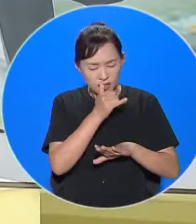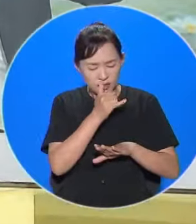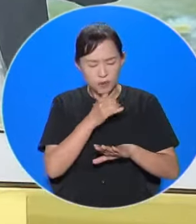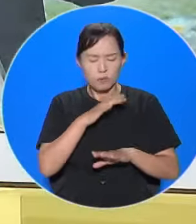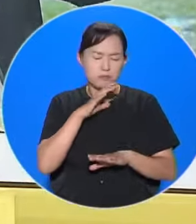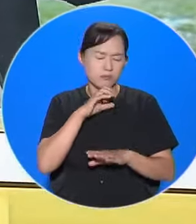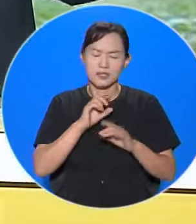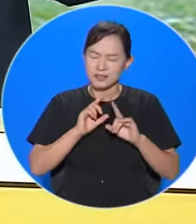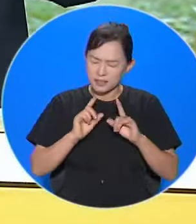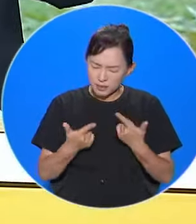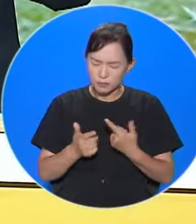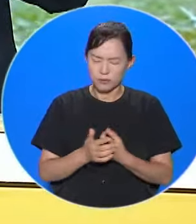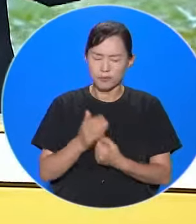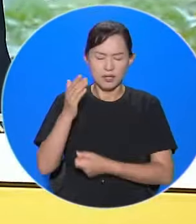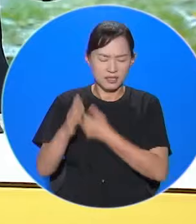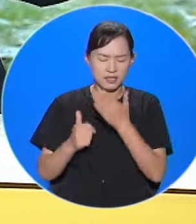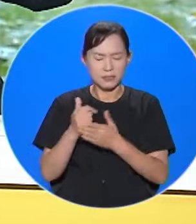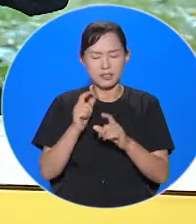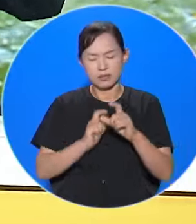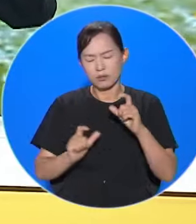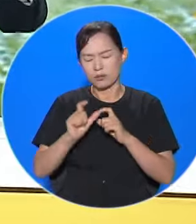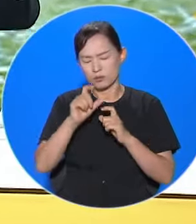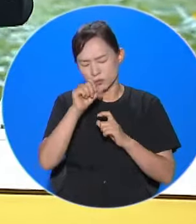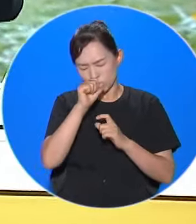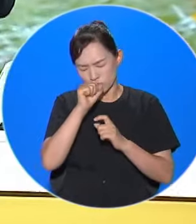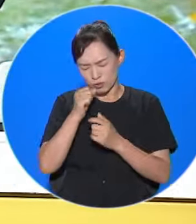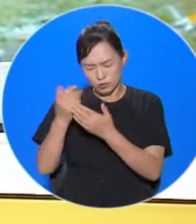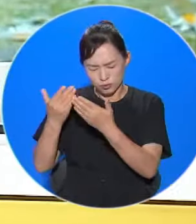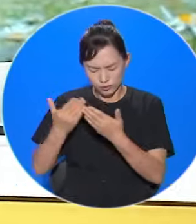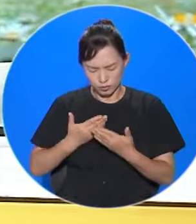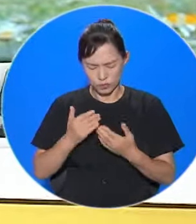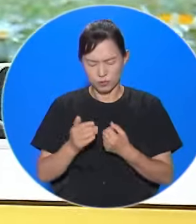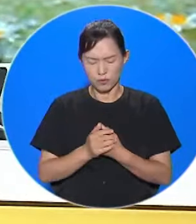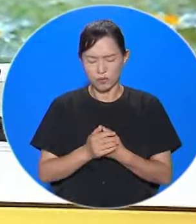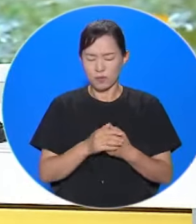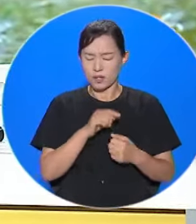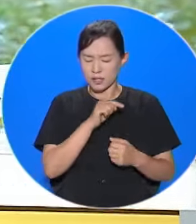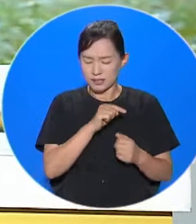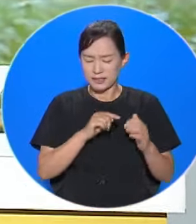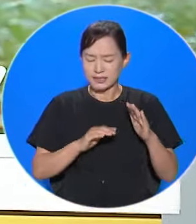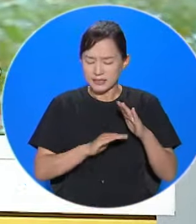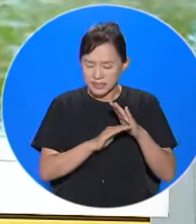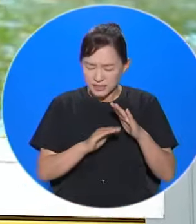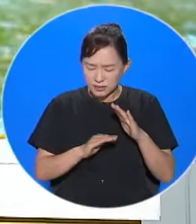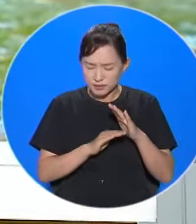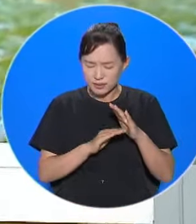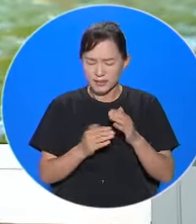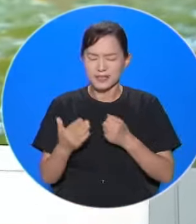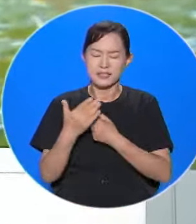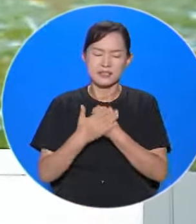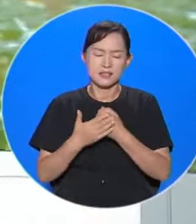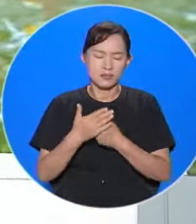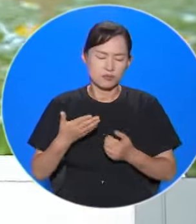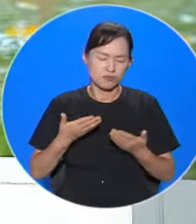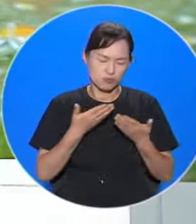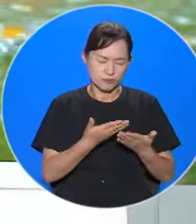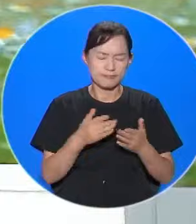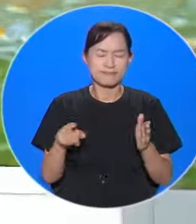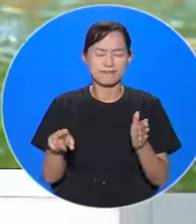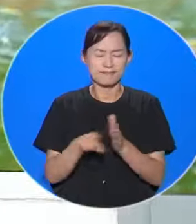않게 하여 주시고 하나님께서 더 좋은 곳으로 채워주시고 이 가정 가운데 은혜 베풀어 주실 줄